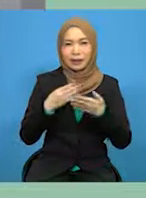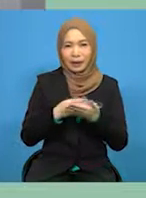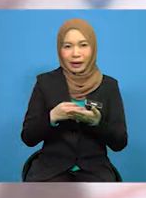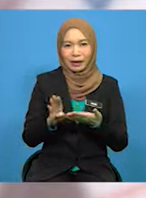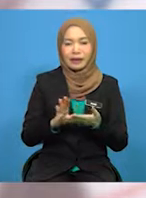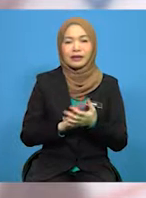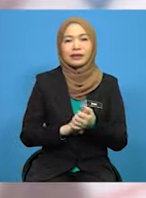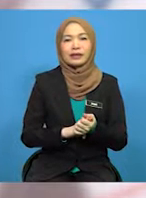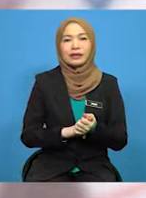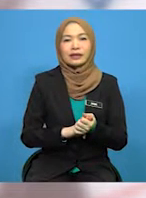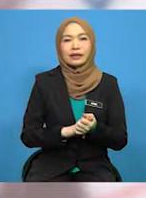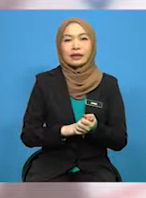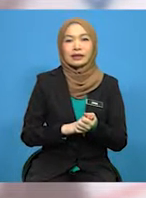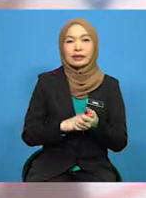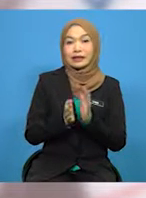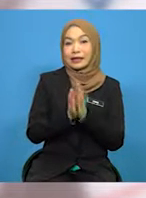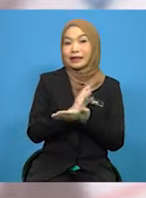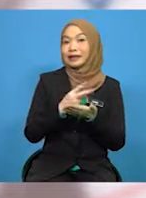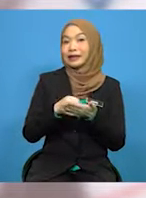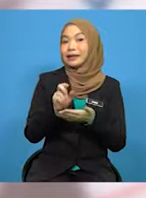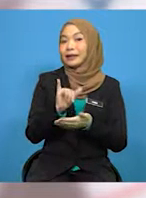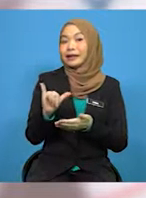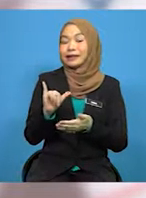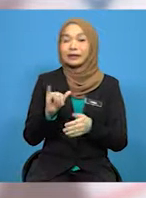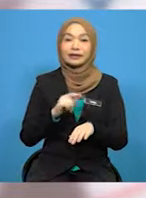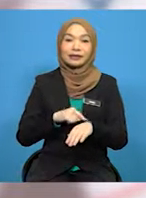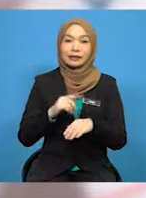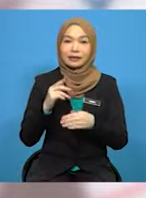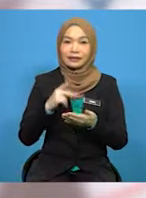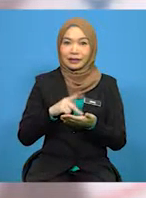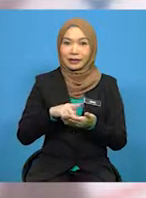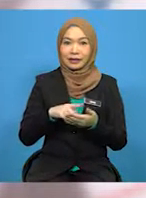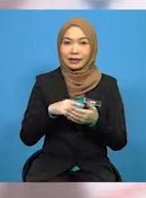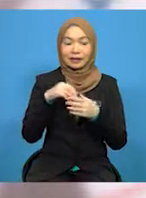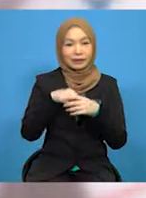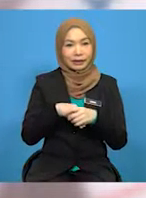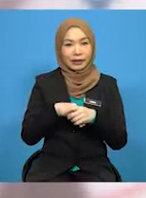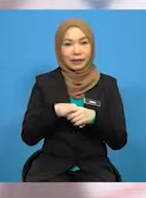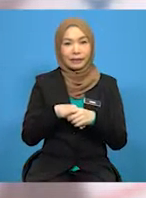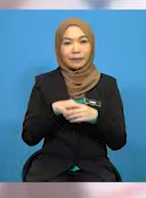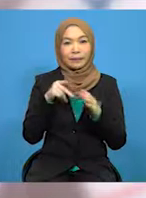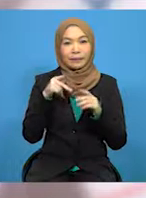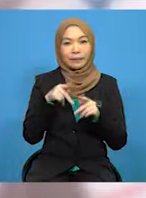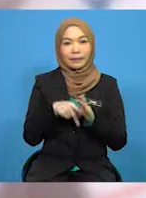sama. Nilainya akan dikira dalam pendapatan negara.